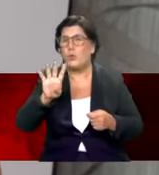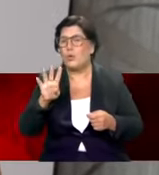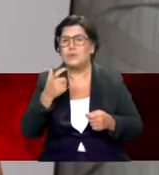içine girmek